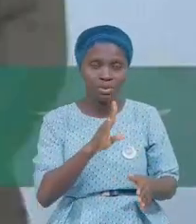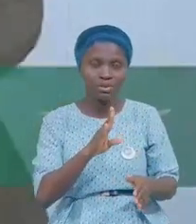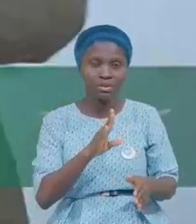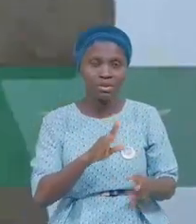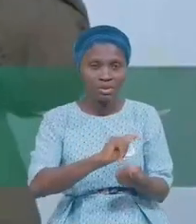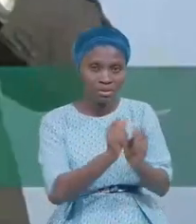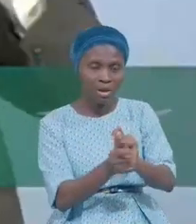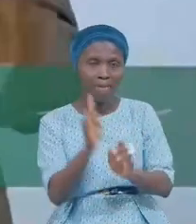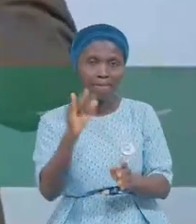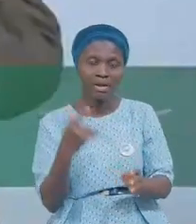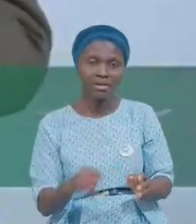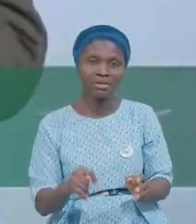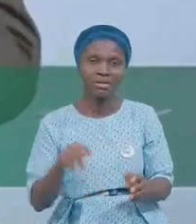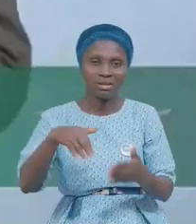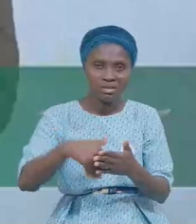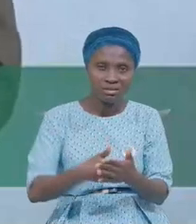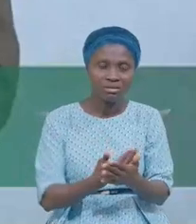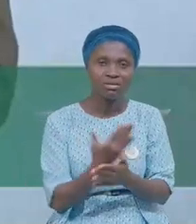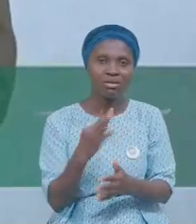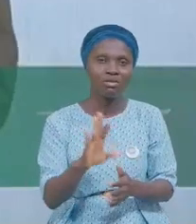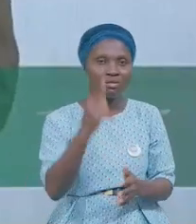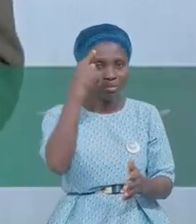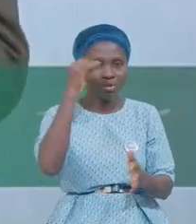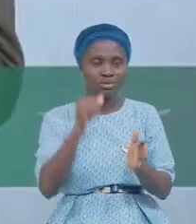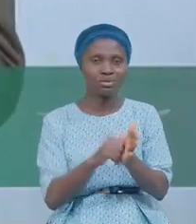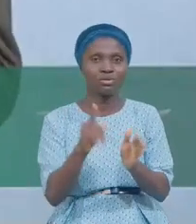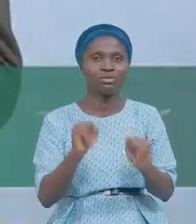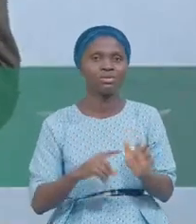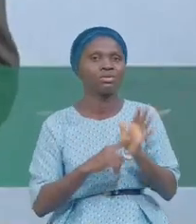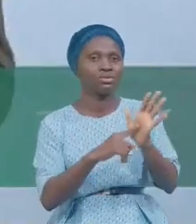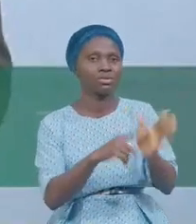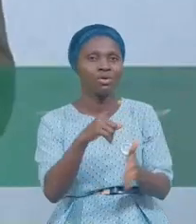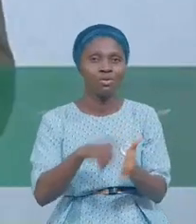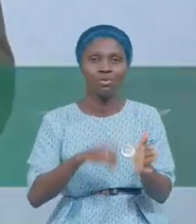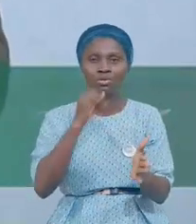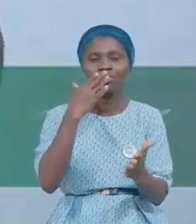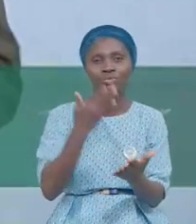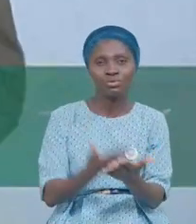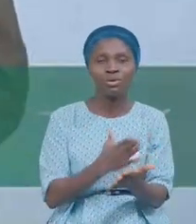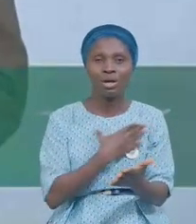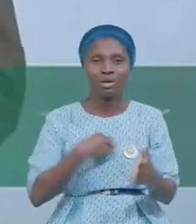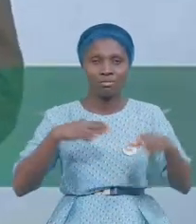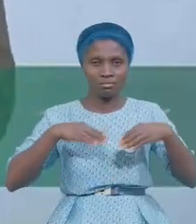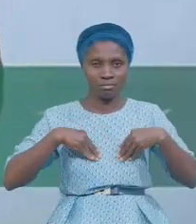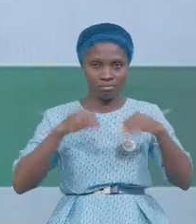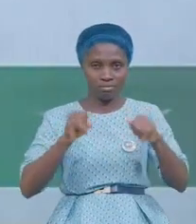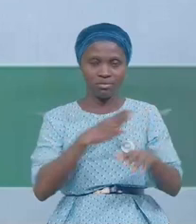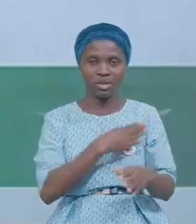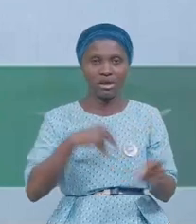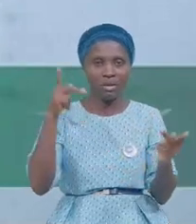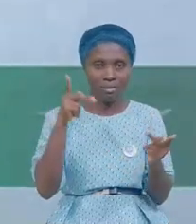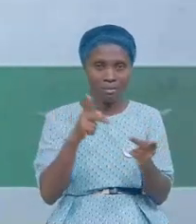votre intelligence, afin que vous discerniez quelle est la volonté de Dieu, ce qui est bon, agréable